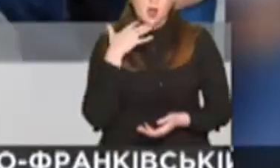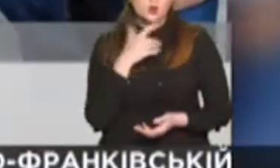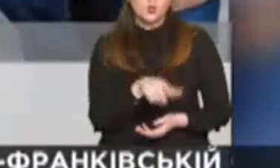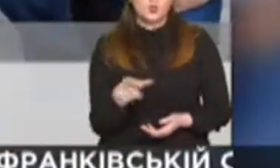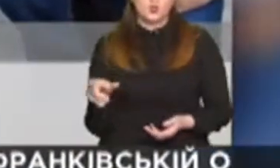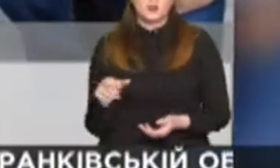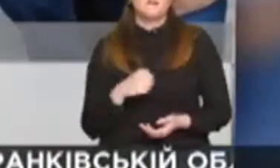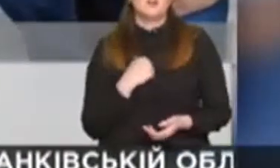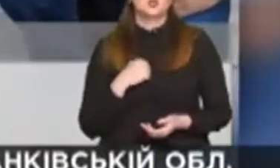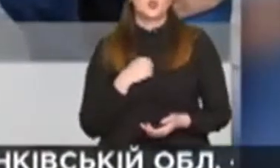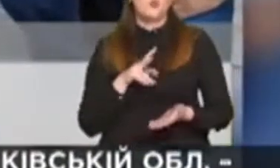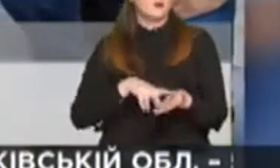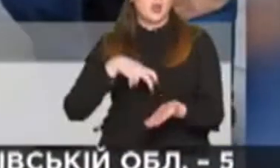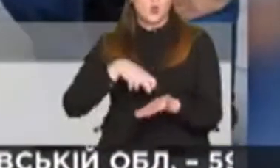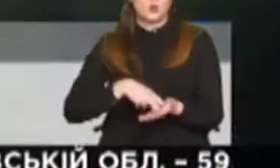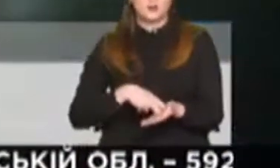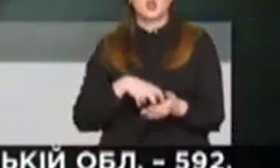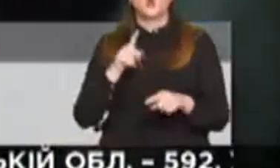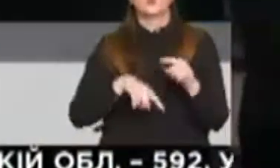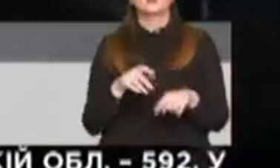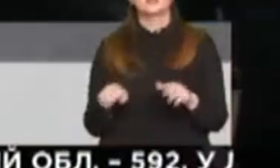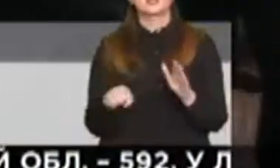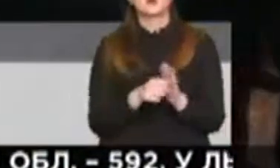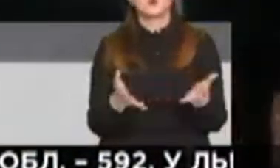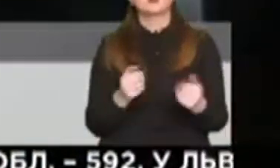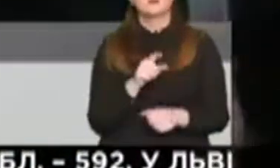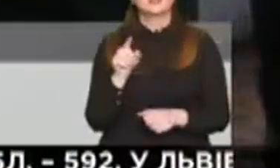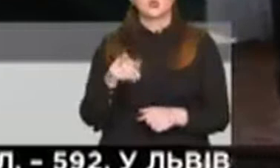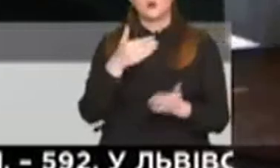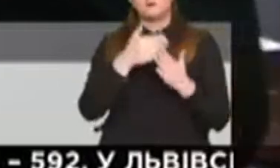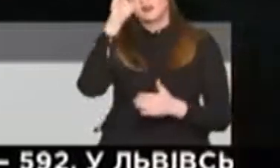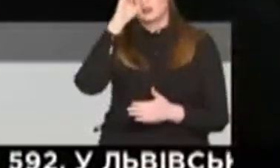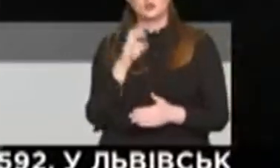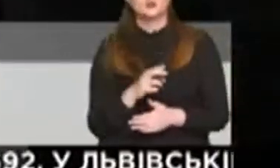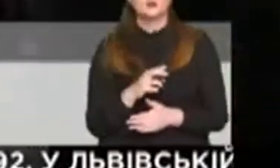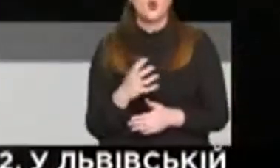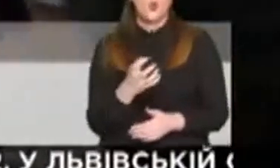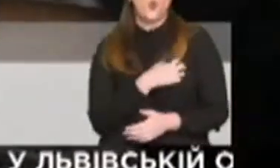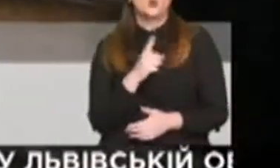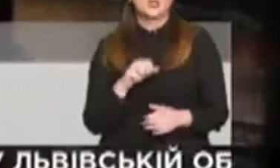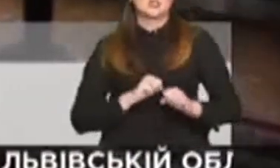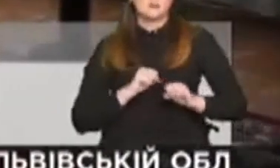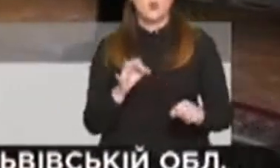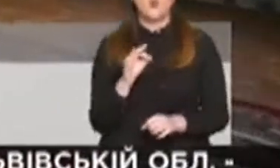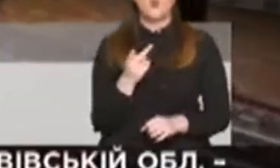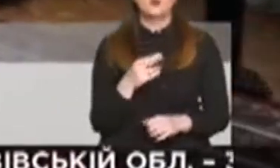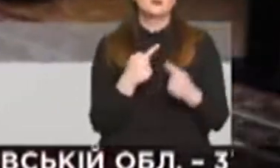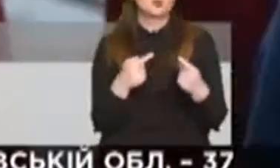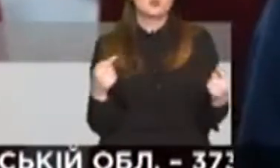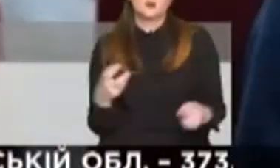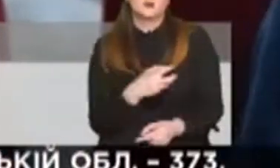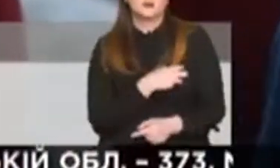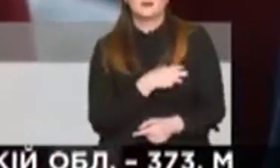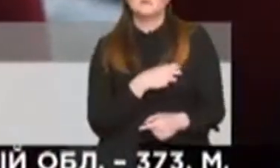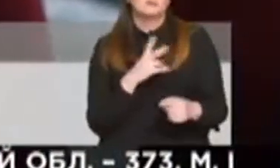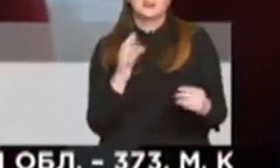людей. Військові стояли на колінах. Родина загиблого отримала за нього від держави орден за мужність. Однак Олі жодні нагороди